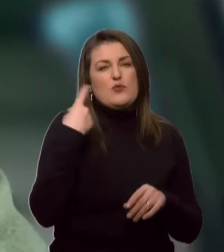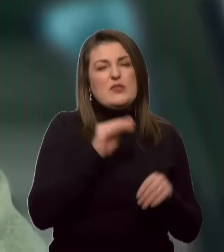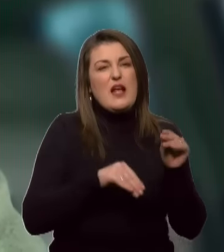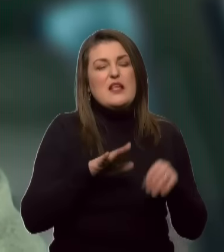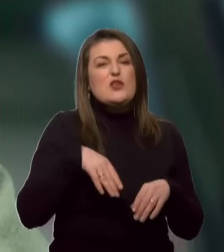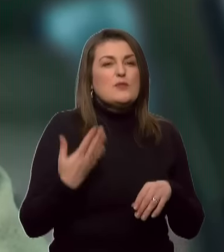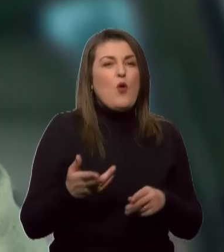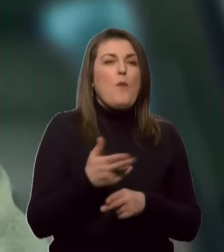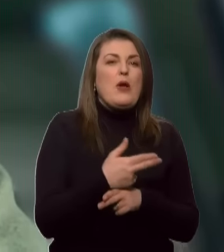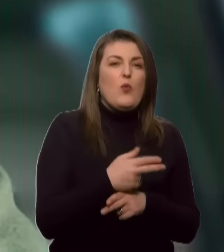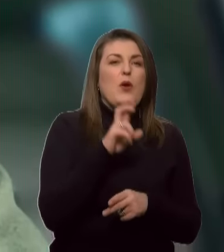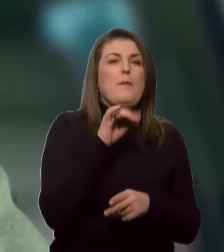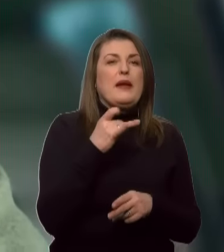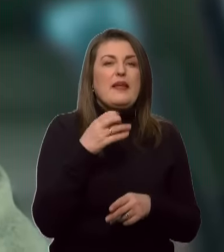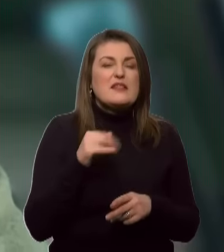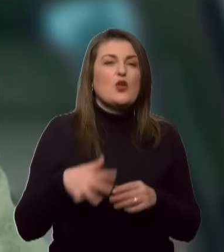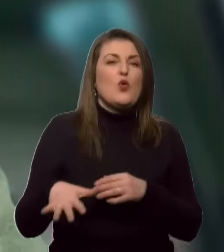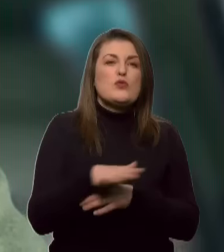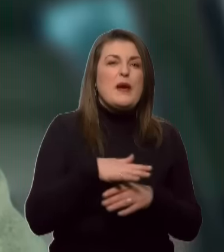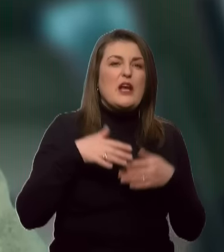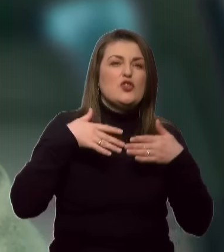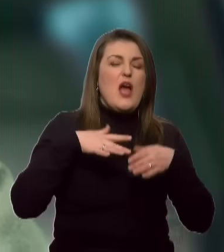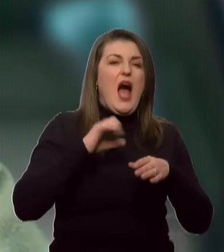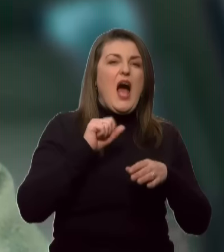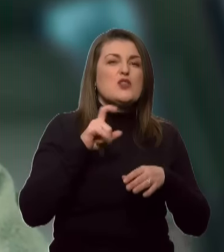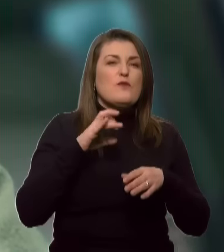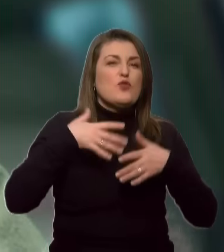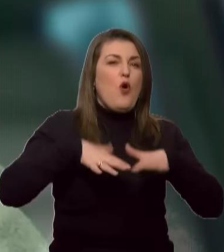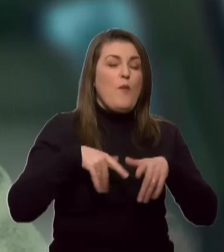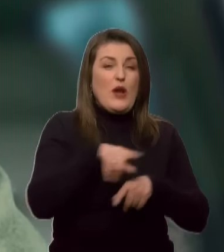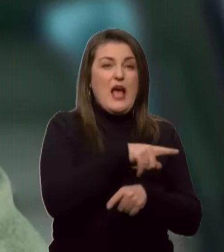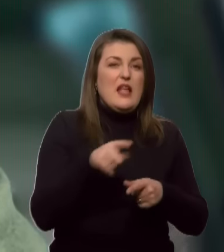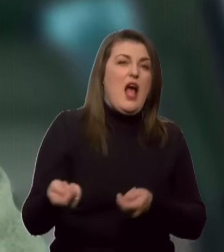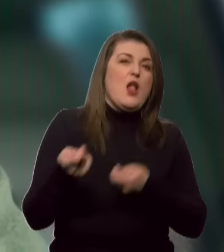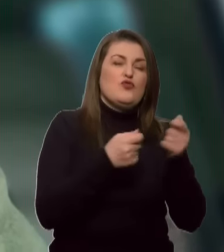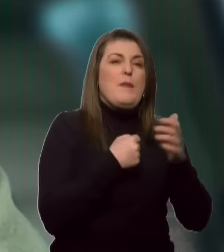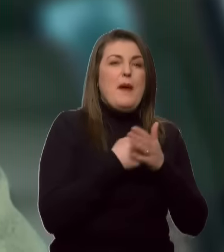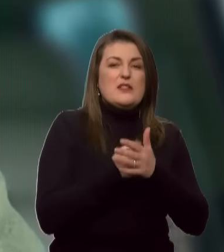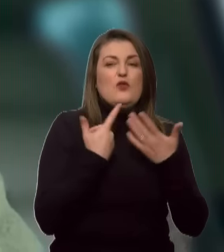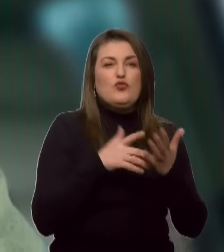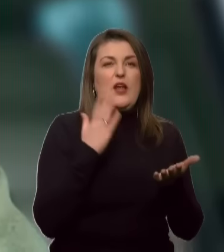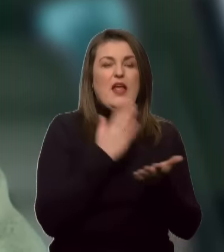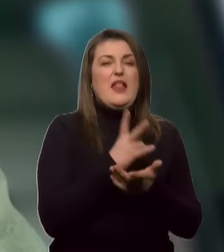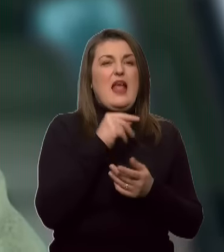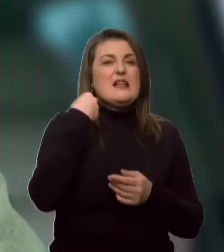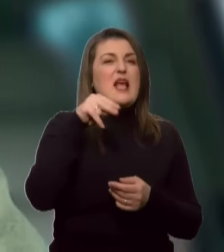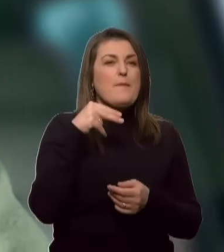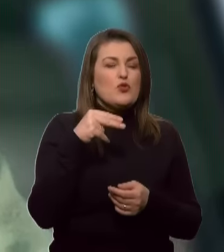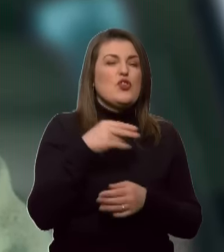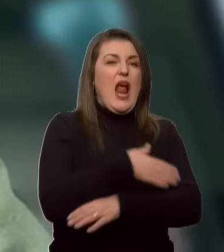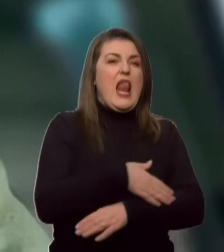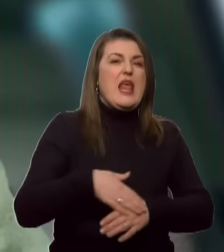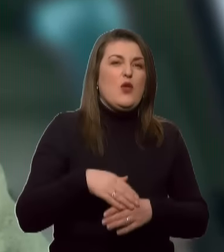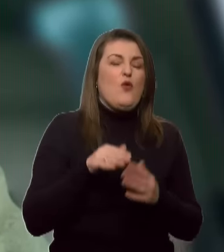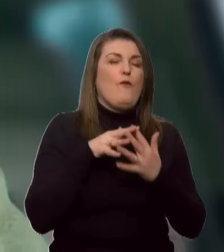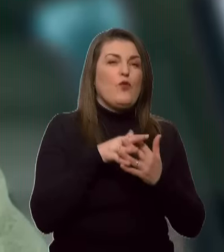боку Маріуполя, Бердянська до узбережжя Азовського моря, а звідти в них така логістична база вже безпосередньо на Запорізьку лінію